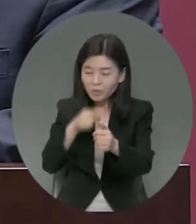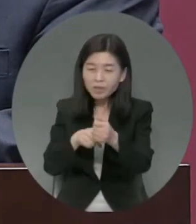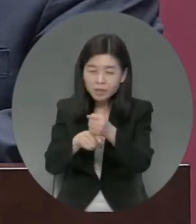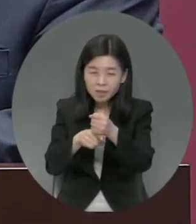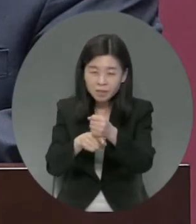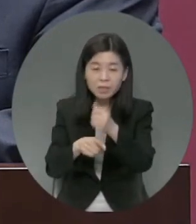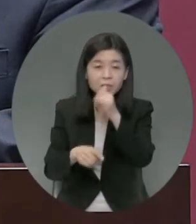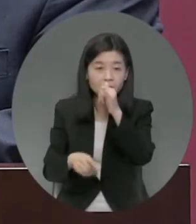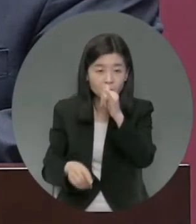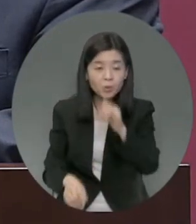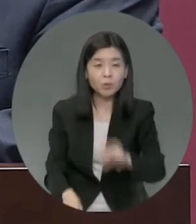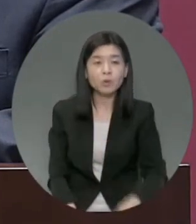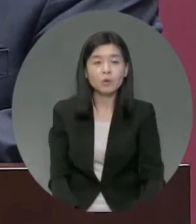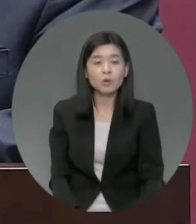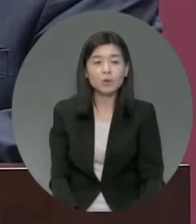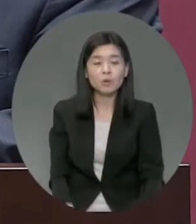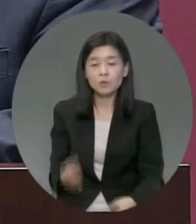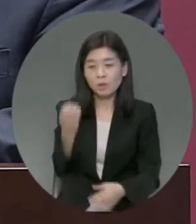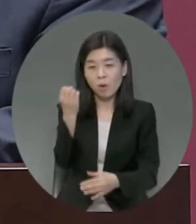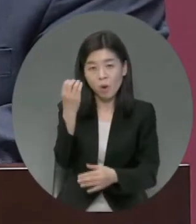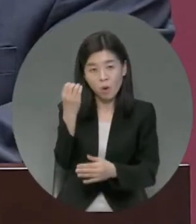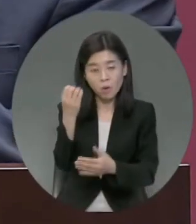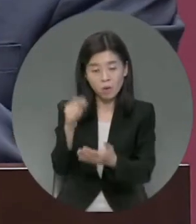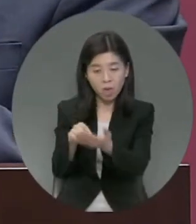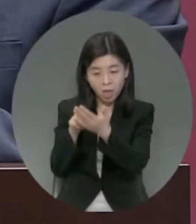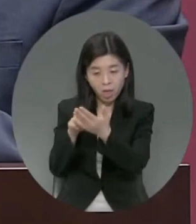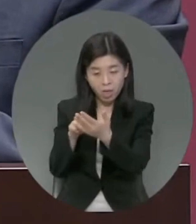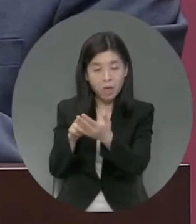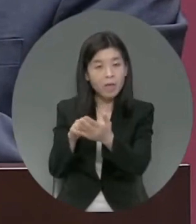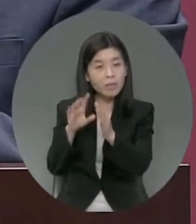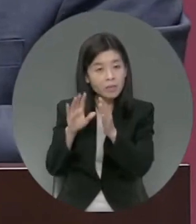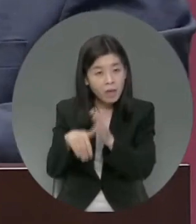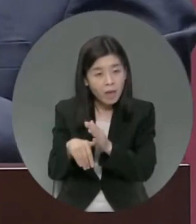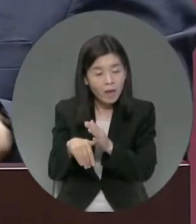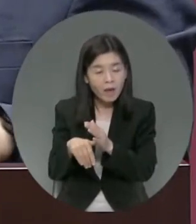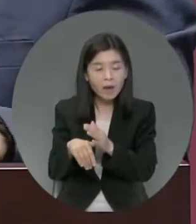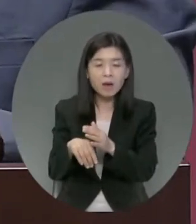검증 단계에서 상황이 예,